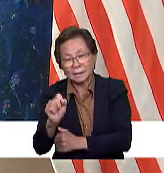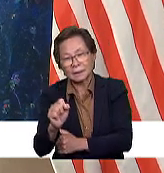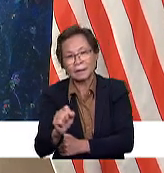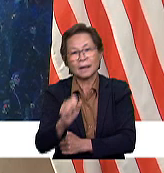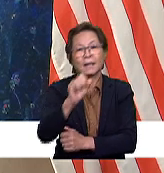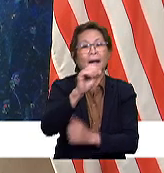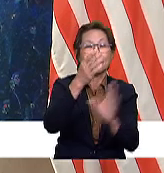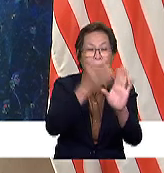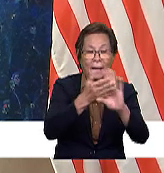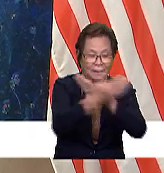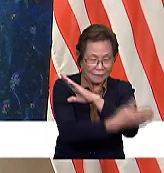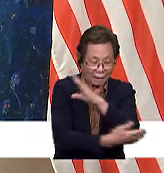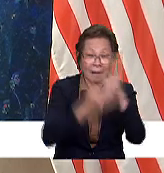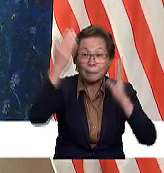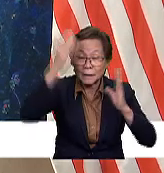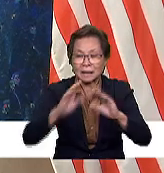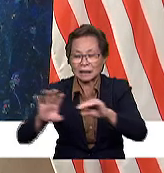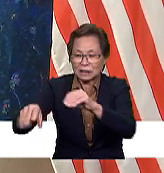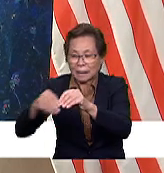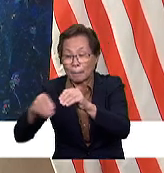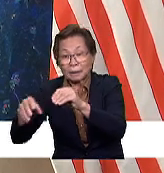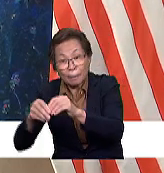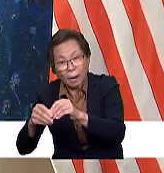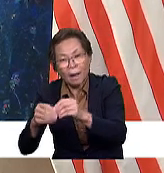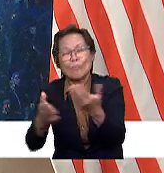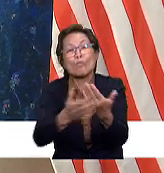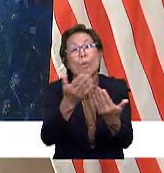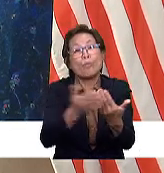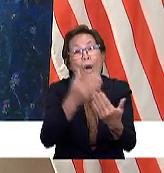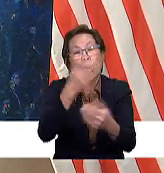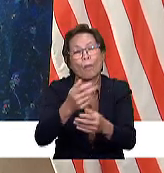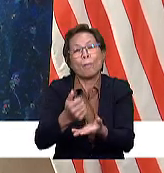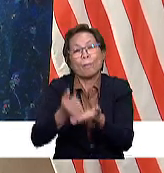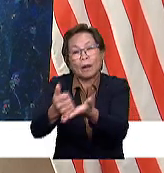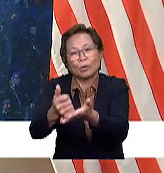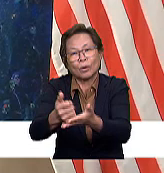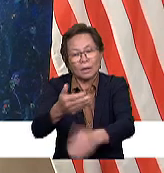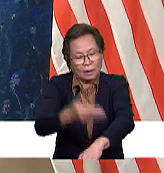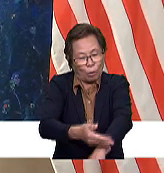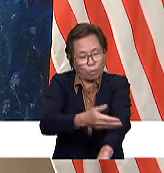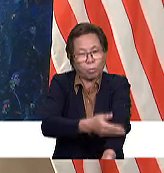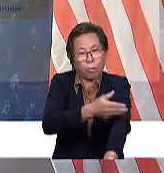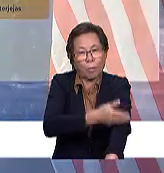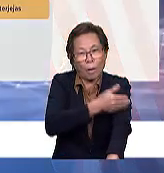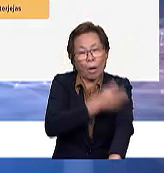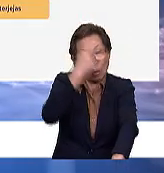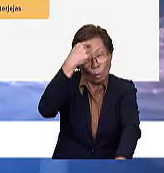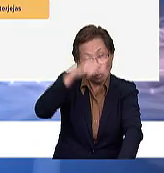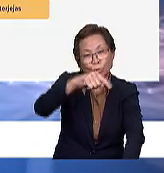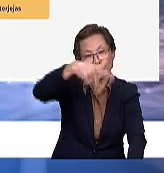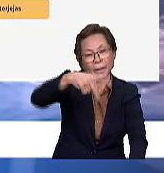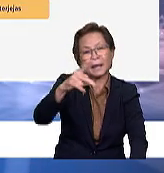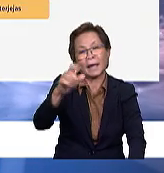bnm akan menambah facility kebudayaan bantuan dan pemulihan bersasak untuk pics